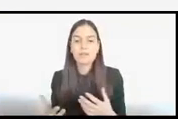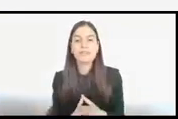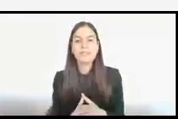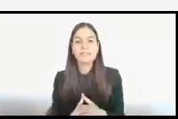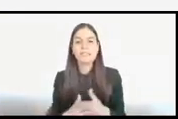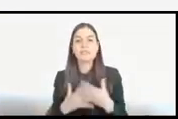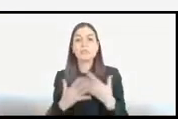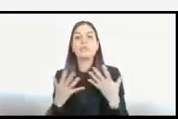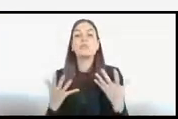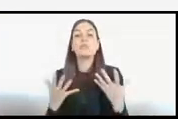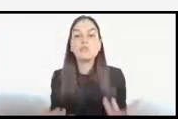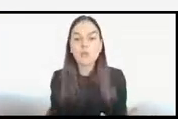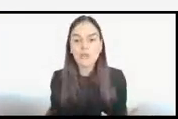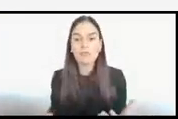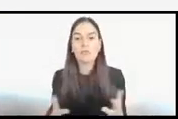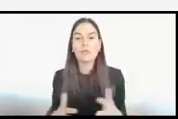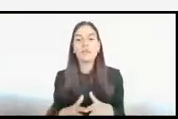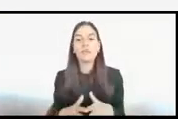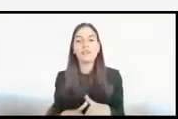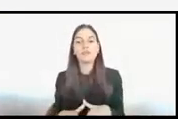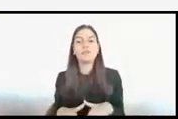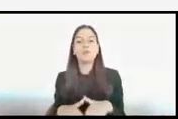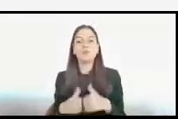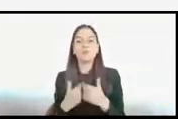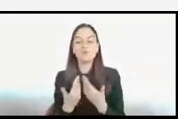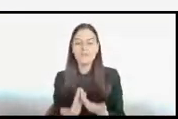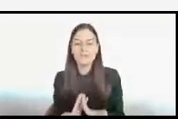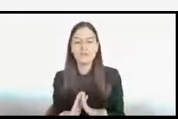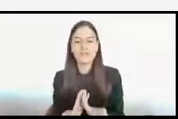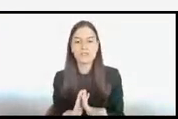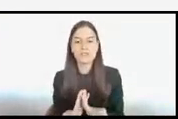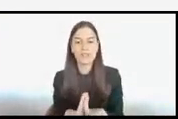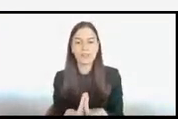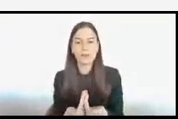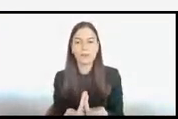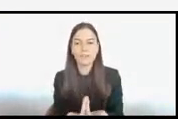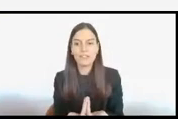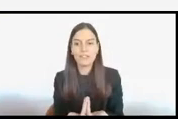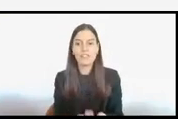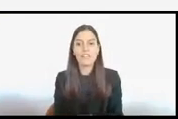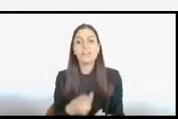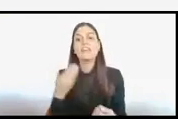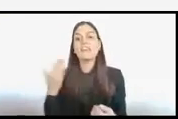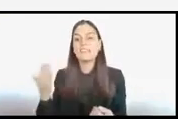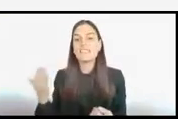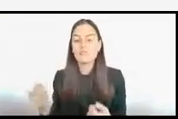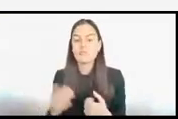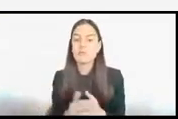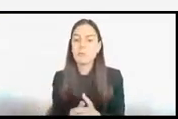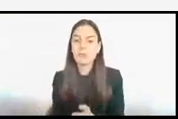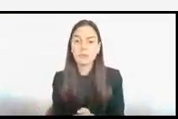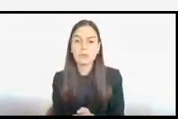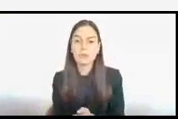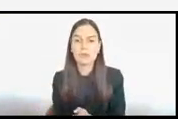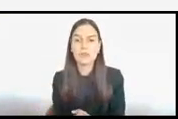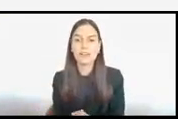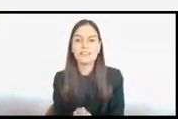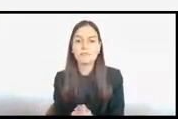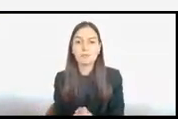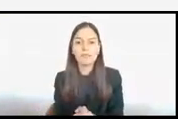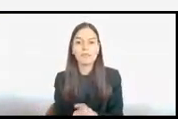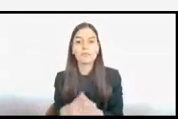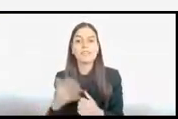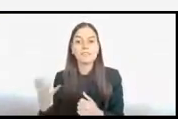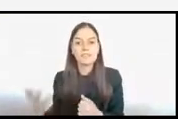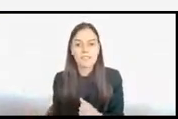dans un bien qui nécessite beaucoup de travaux et où le déficit foncier va être privilégié, et si je ne suis pas non plus dans un